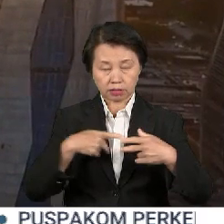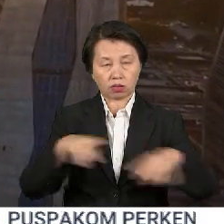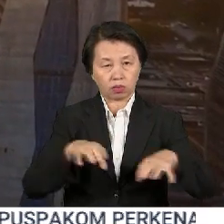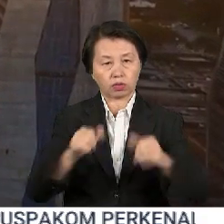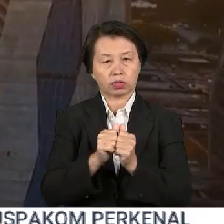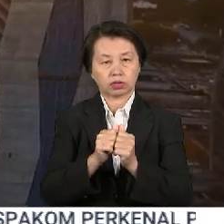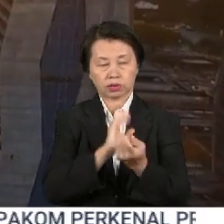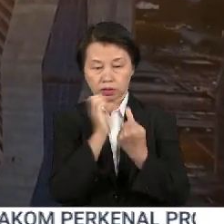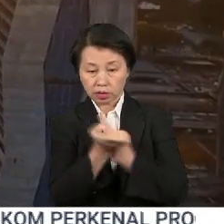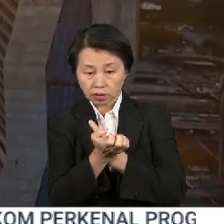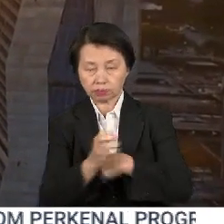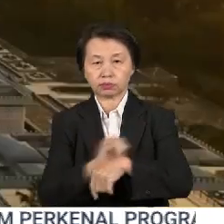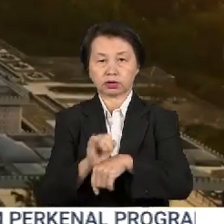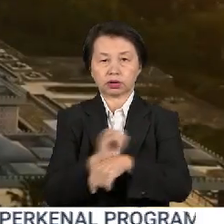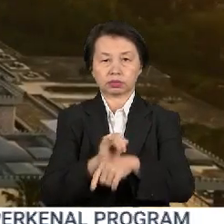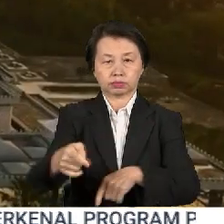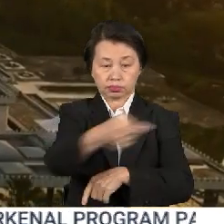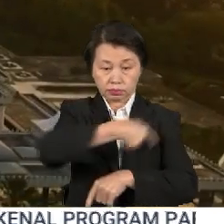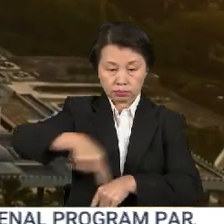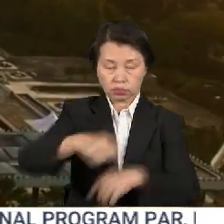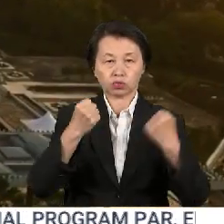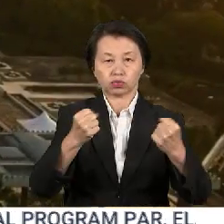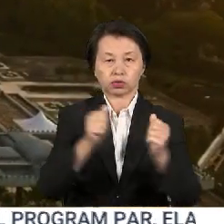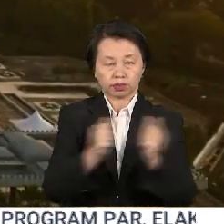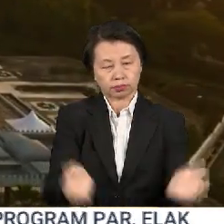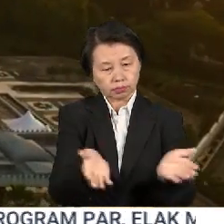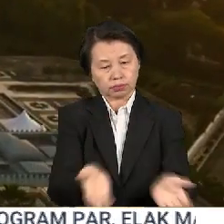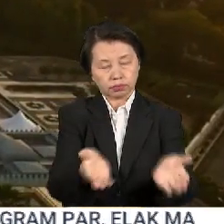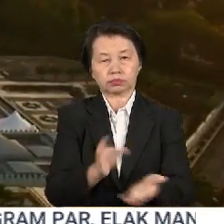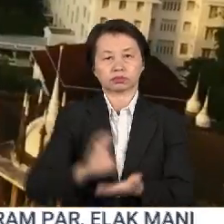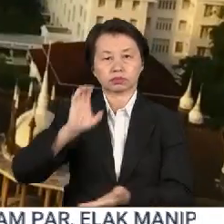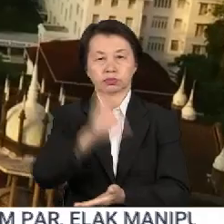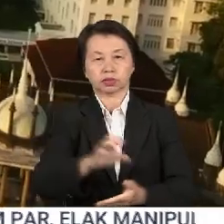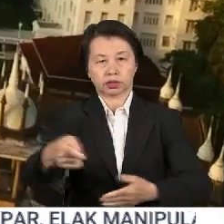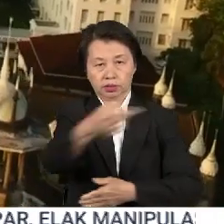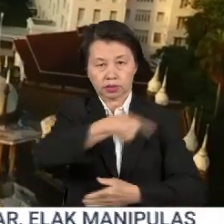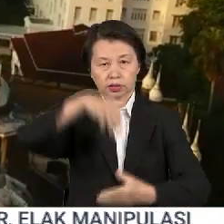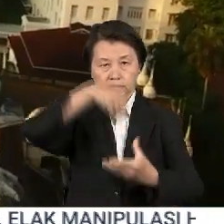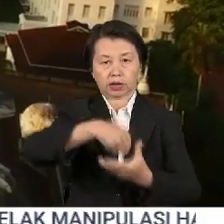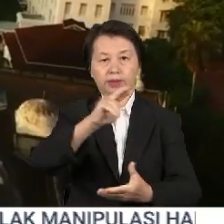wujudkan ekosistem perindustrian domestik yang kukuh dan galakkan pelaburan domestik.